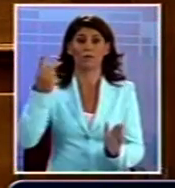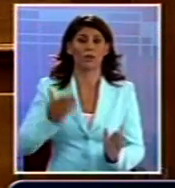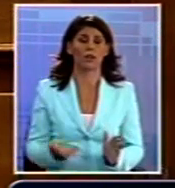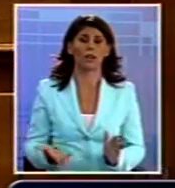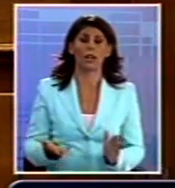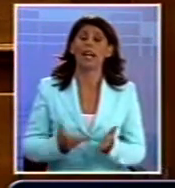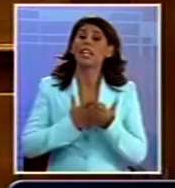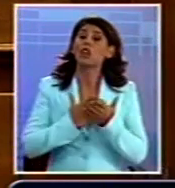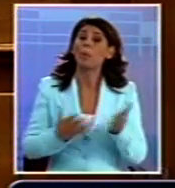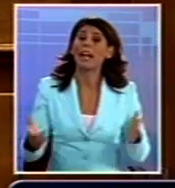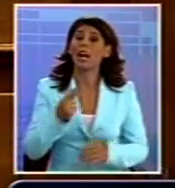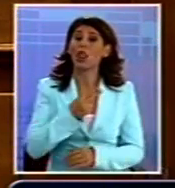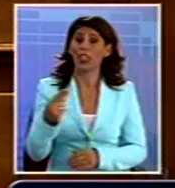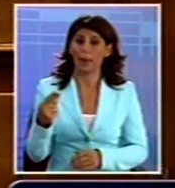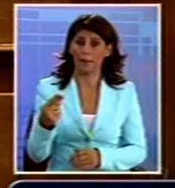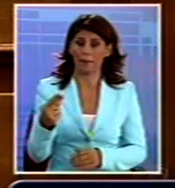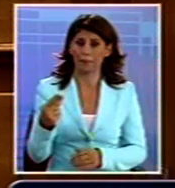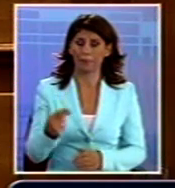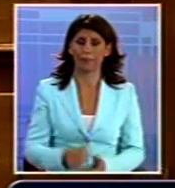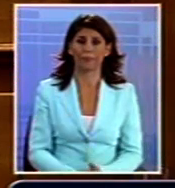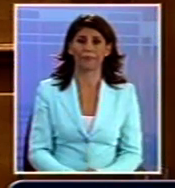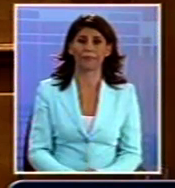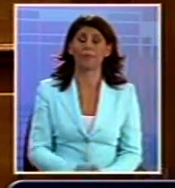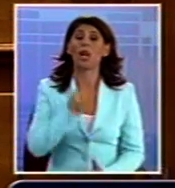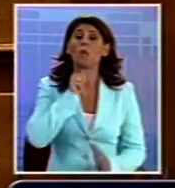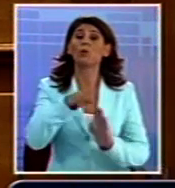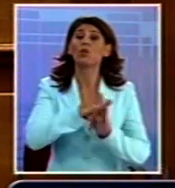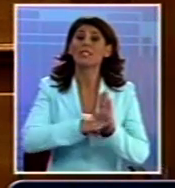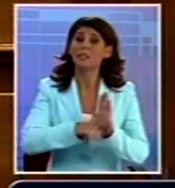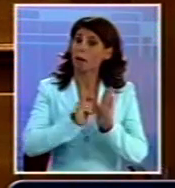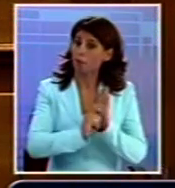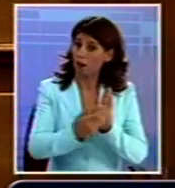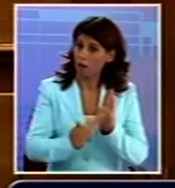Για το μεγάλο θέμα που το Σύνταγμα μας προβλέπει